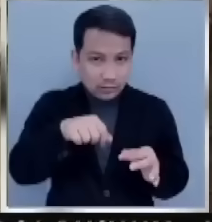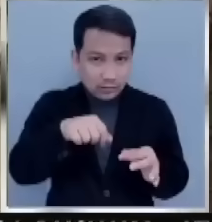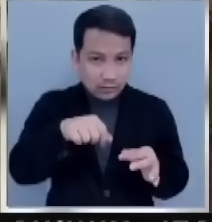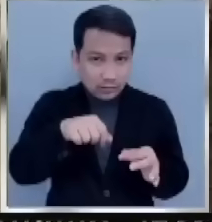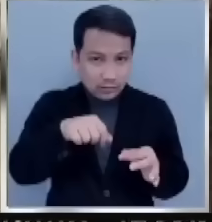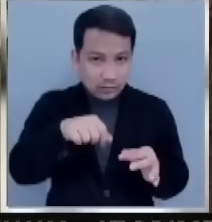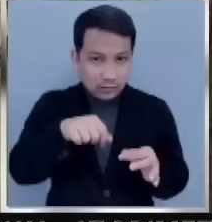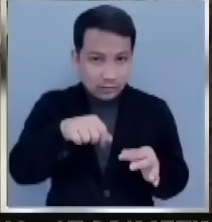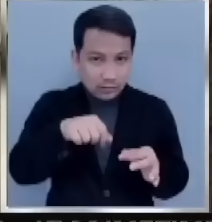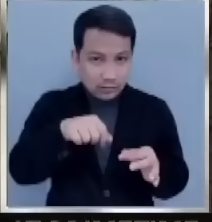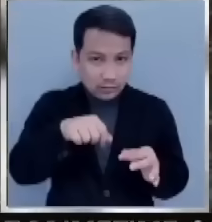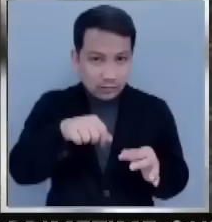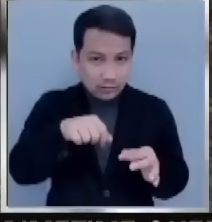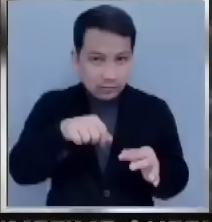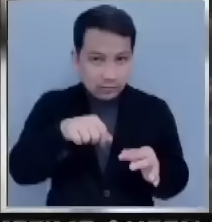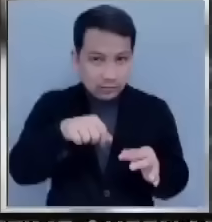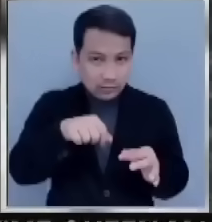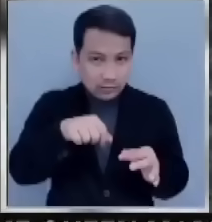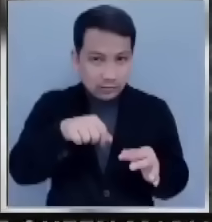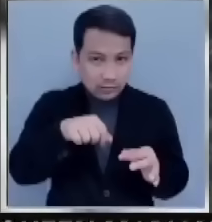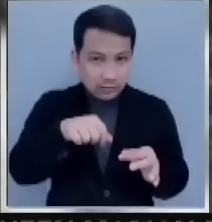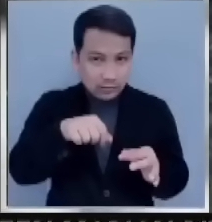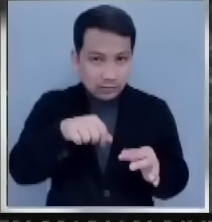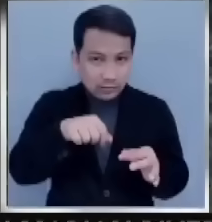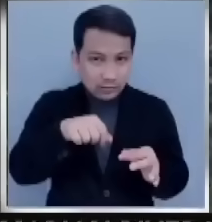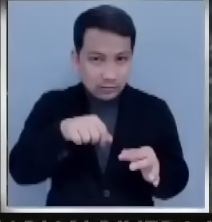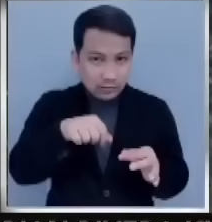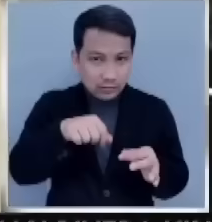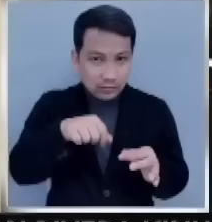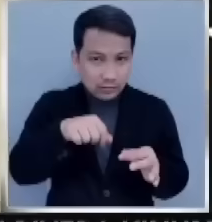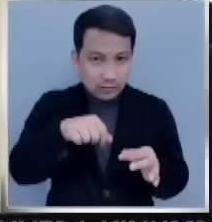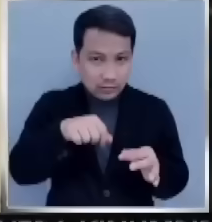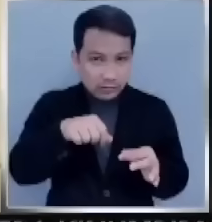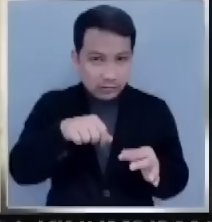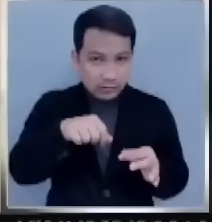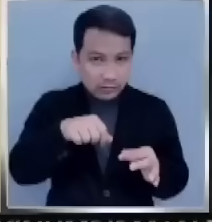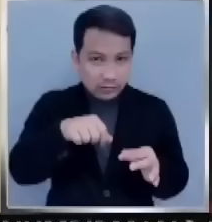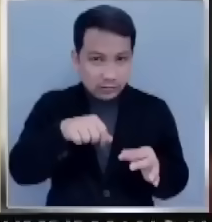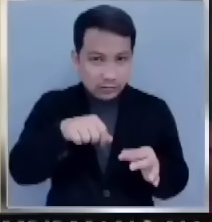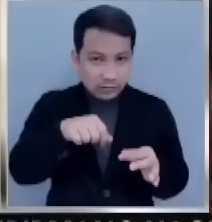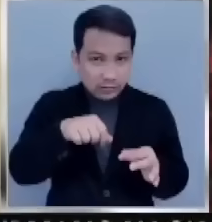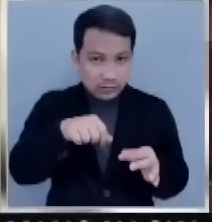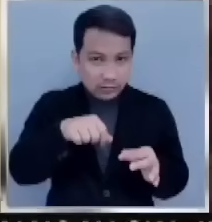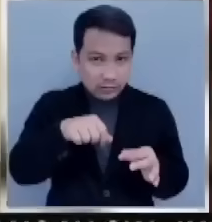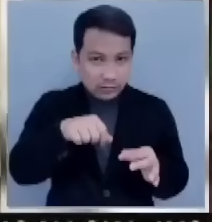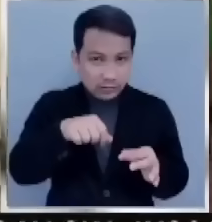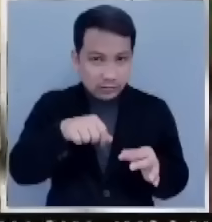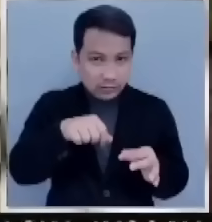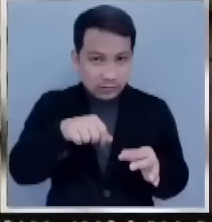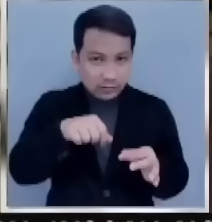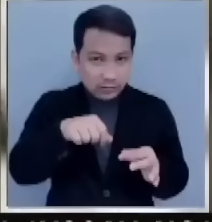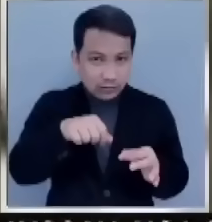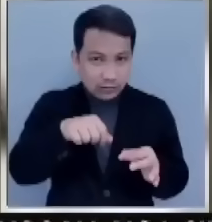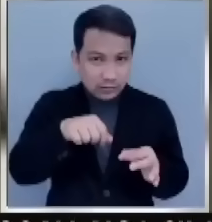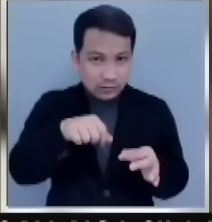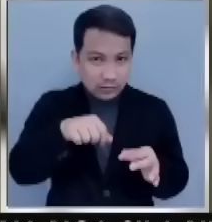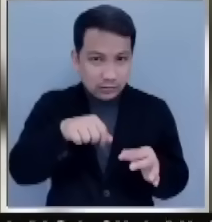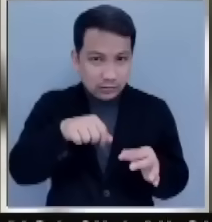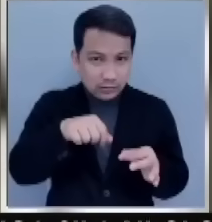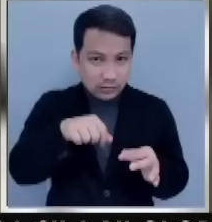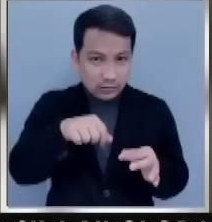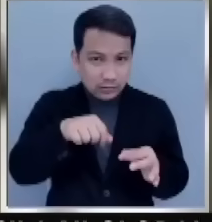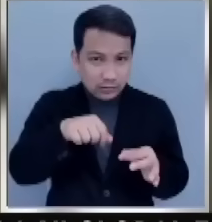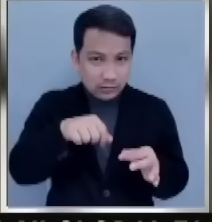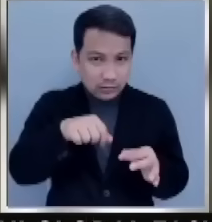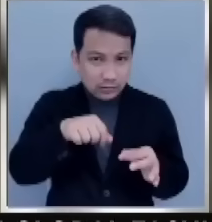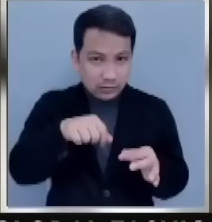Inaresto sina Alan Abuela at Andrew Duriman na ayon sa mga pulis ay kabilang sa mga lalaking na videohang bumunot ng baril.